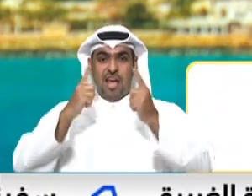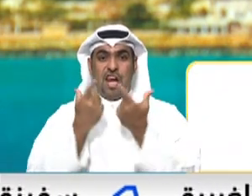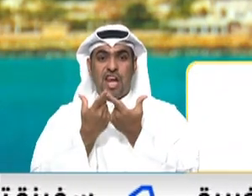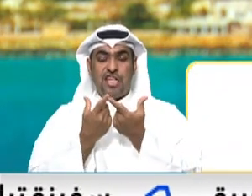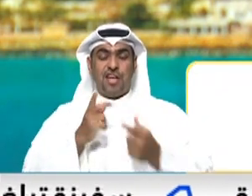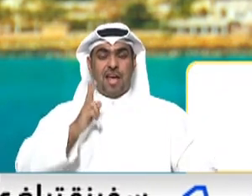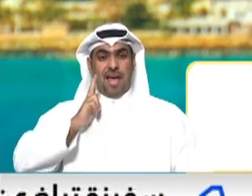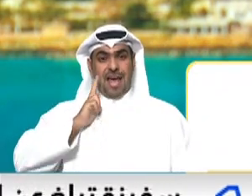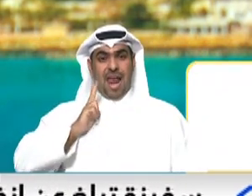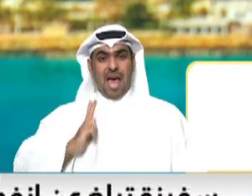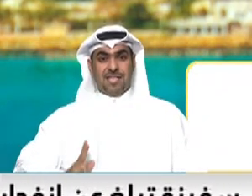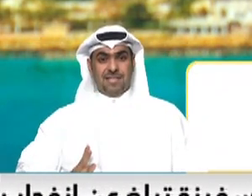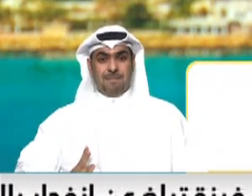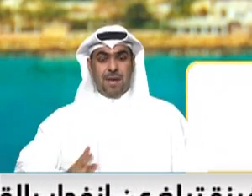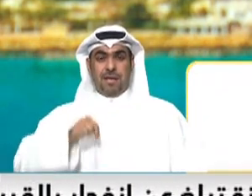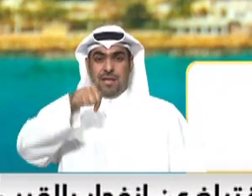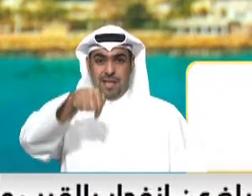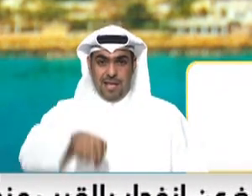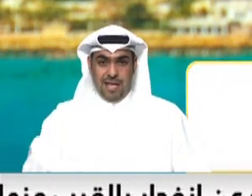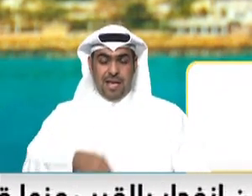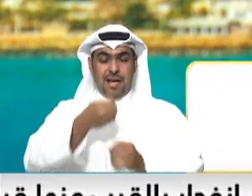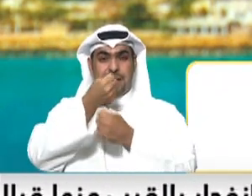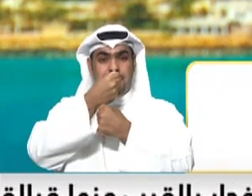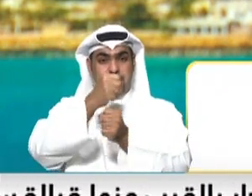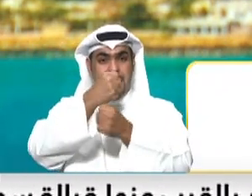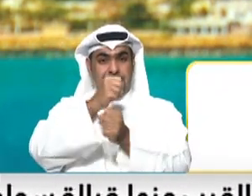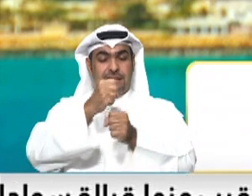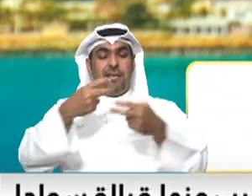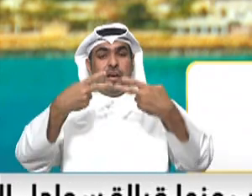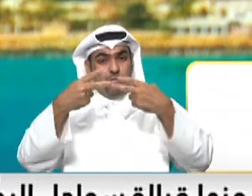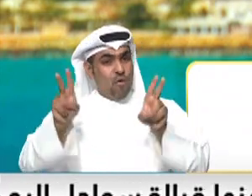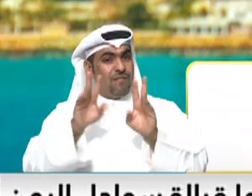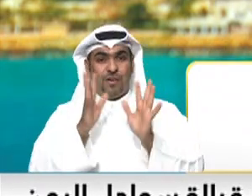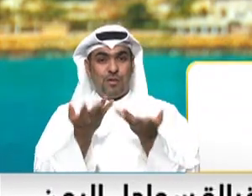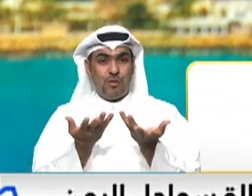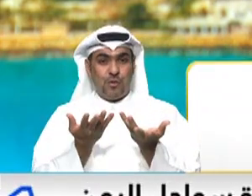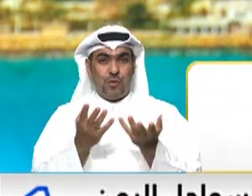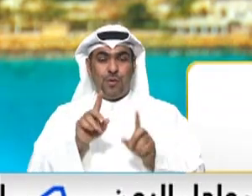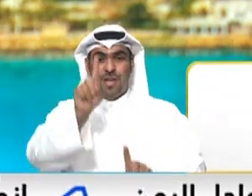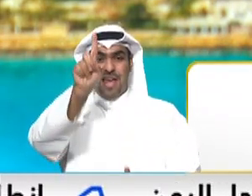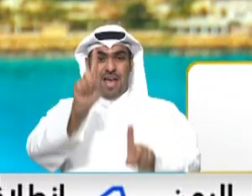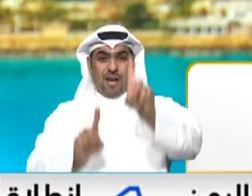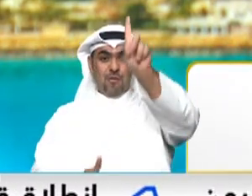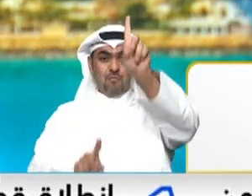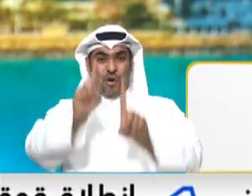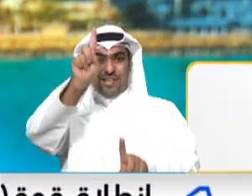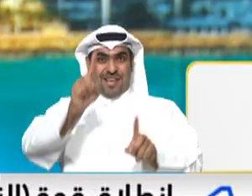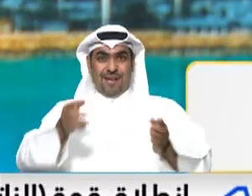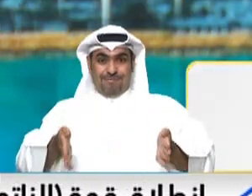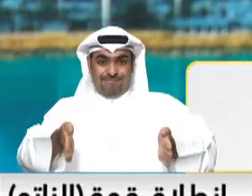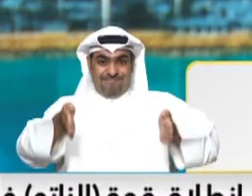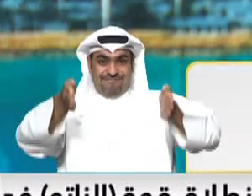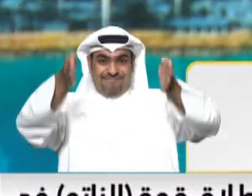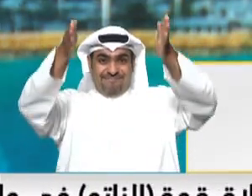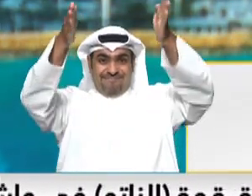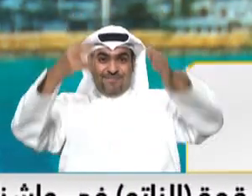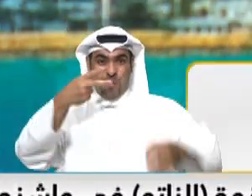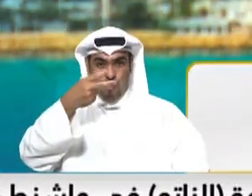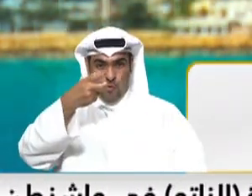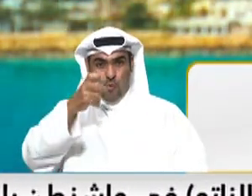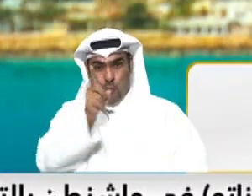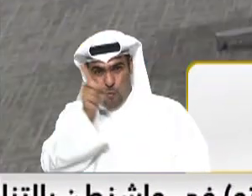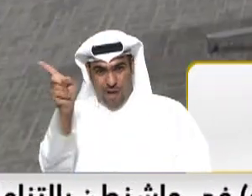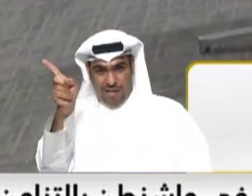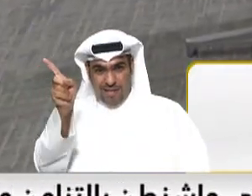13، وافقت البلدية على مشروع تطوير نفق دروازة العبد الرزاق بعد الانتهاء من الإصلاحات التي تقوم بها